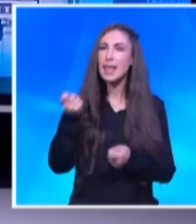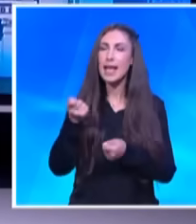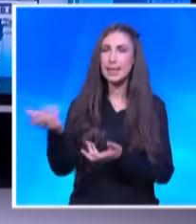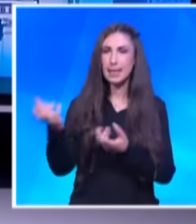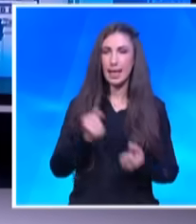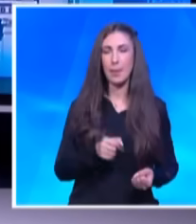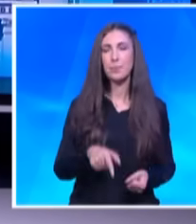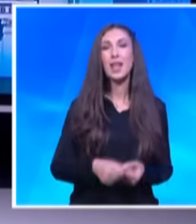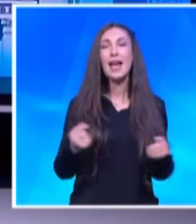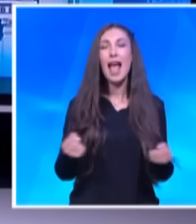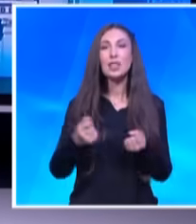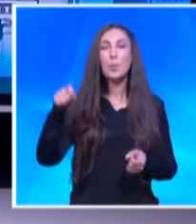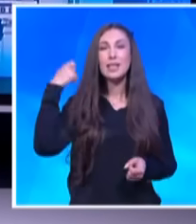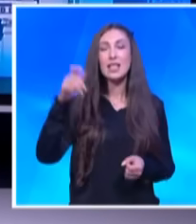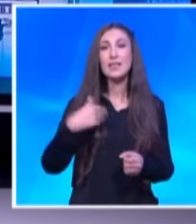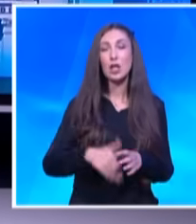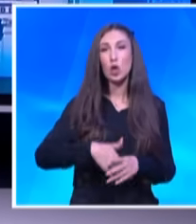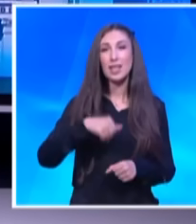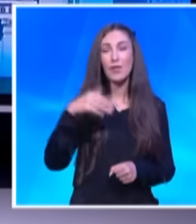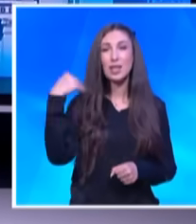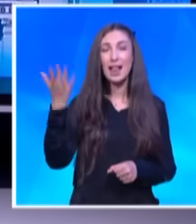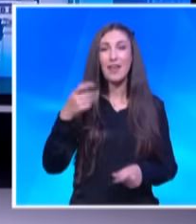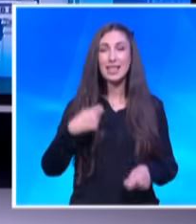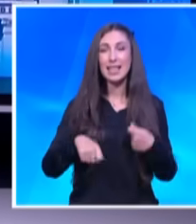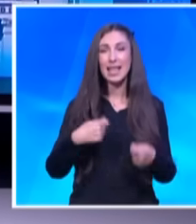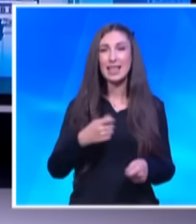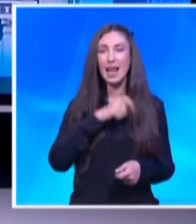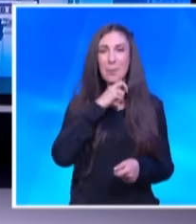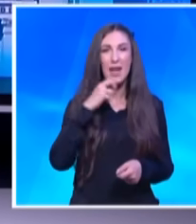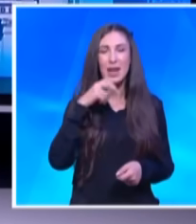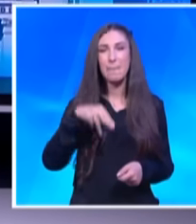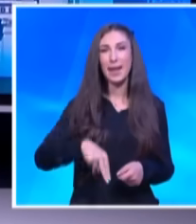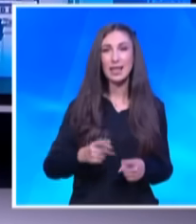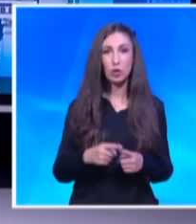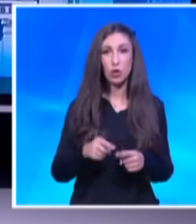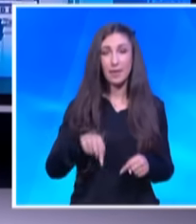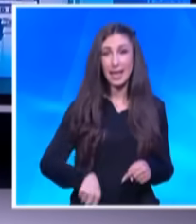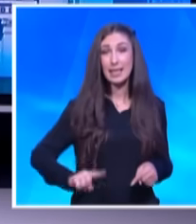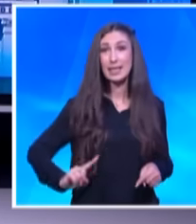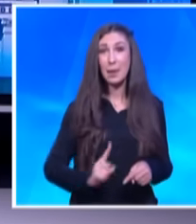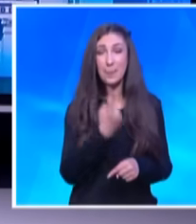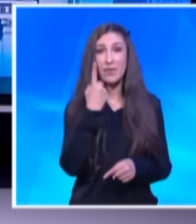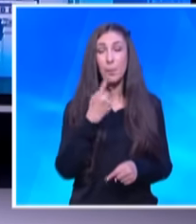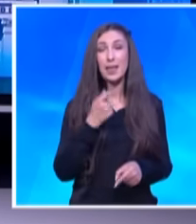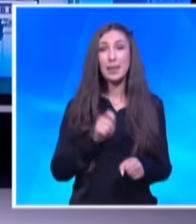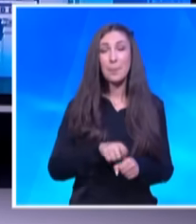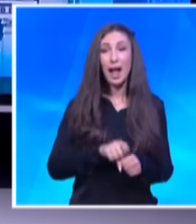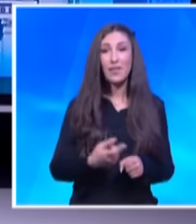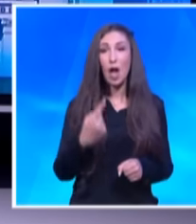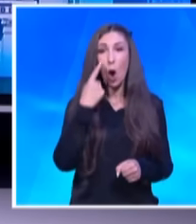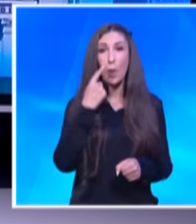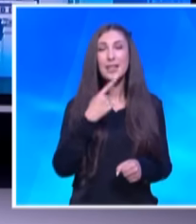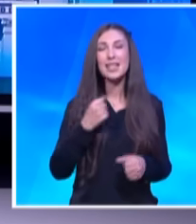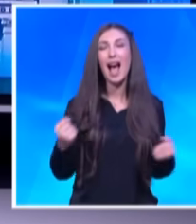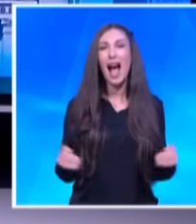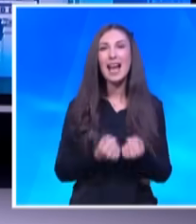Реакция от президентството след оставката на главния секретар на МВР Петър Тодоров. Не за първи път се правят опити за